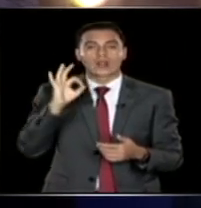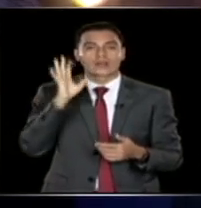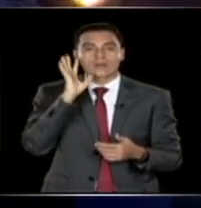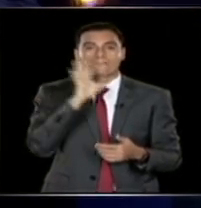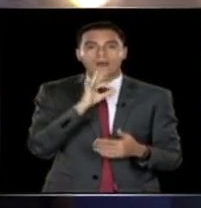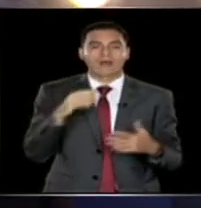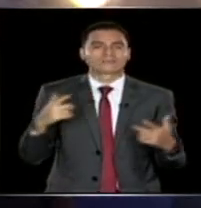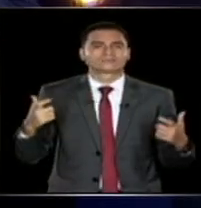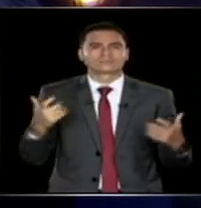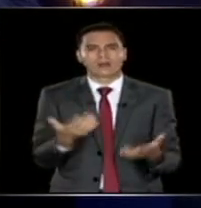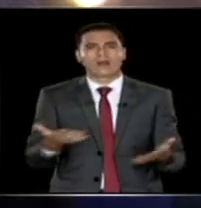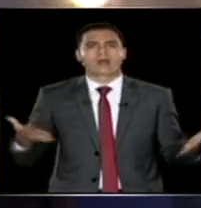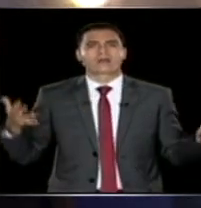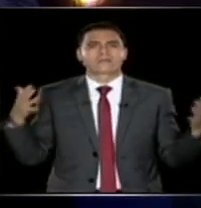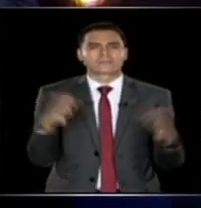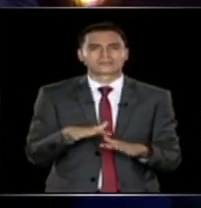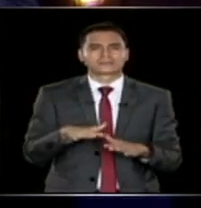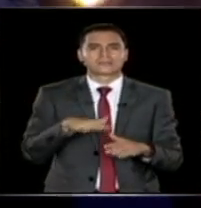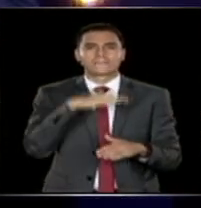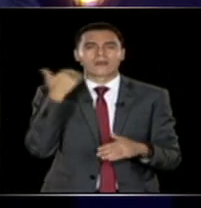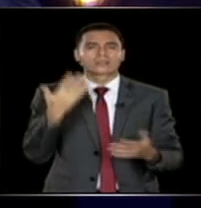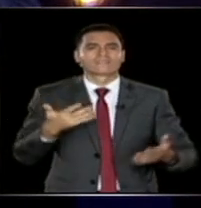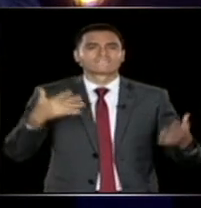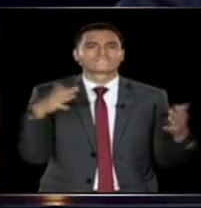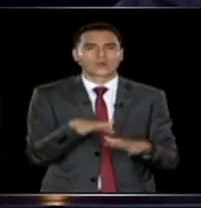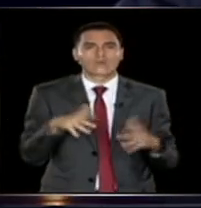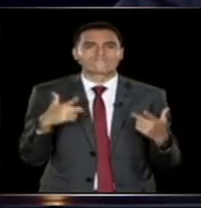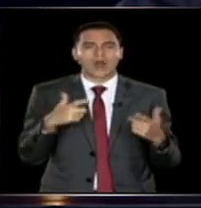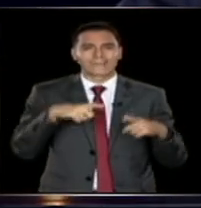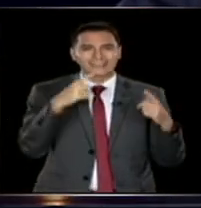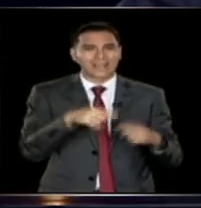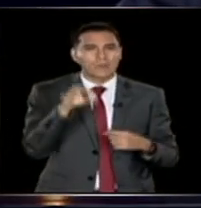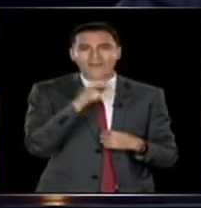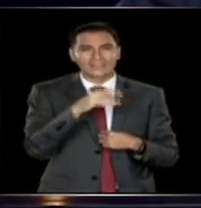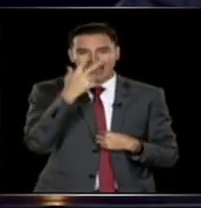أكبر وأشرس معركة دموية في حرب